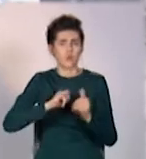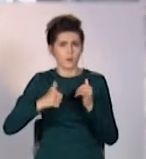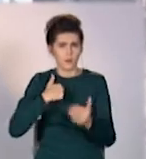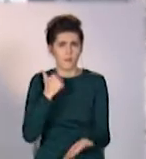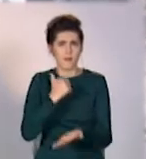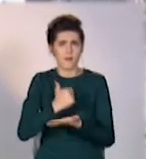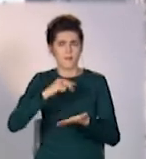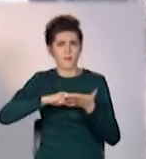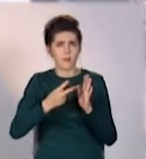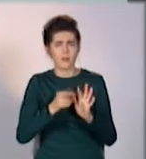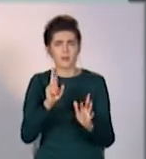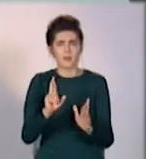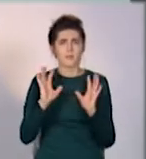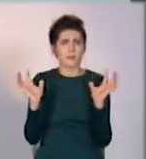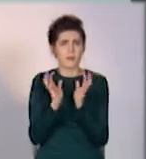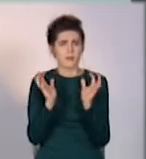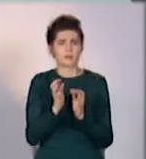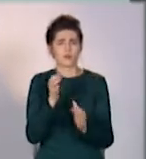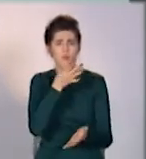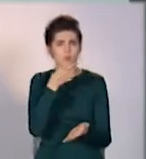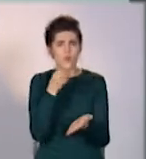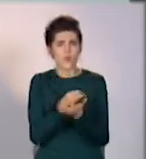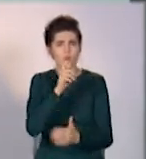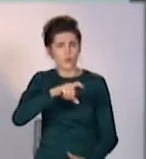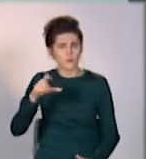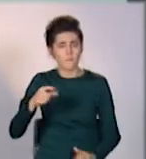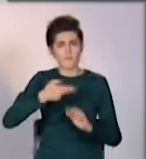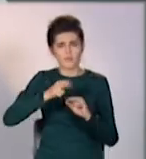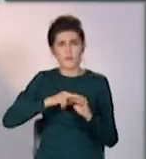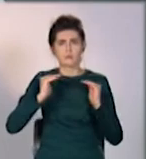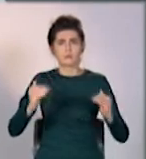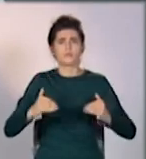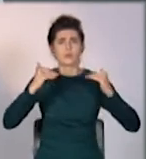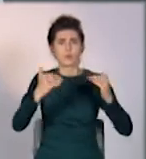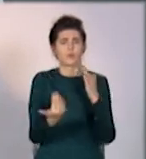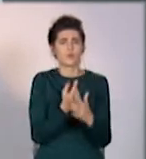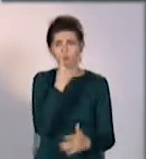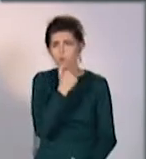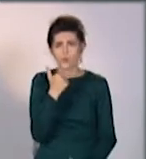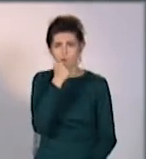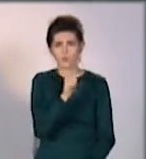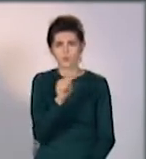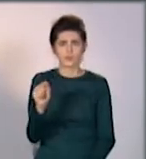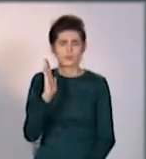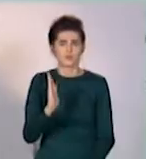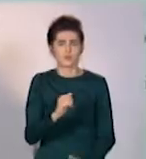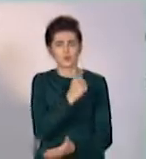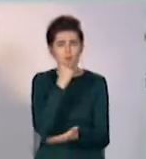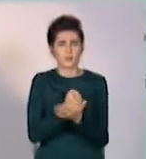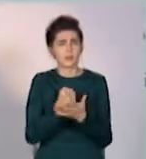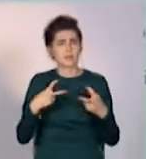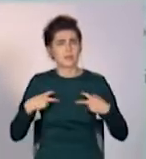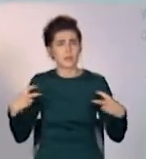відповідаю за безпечність пасажирів. Збільшити вартість проїзду в Рубіжному мають на початку наступного року, якщо новий тариф ухвалять